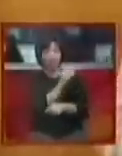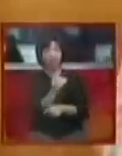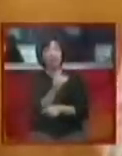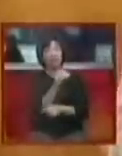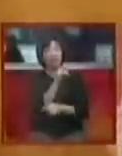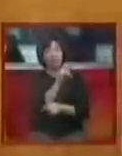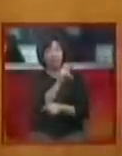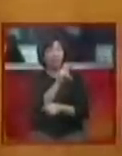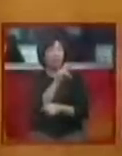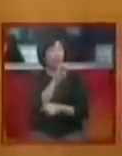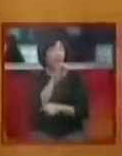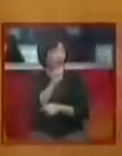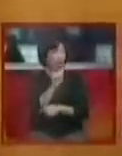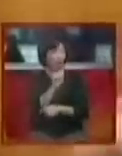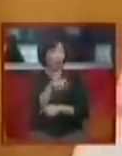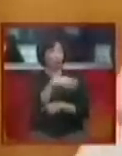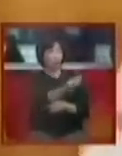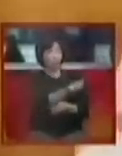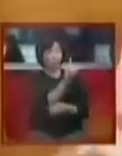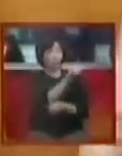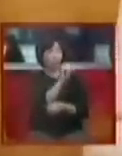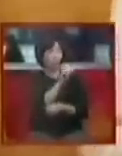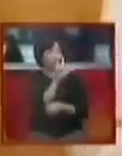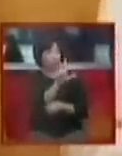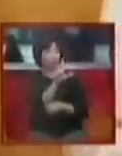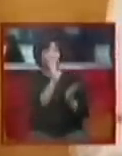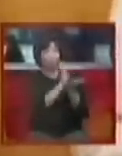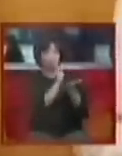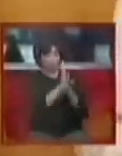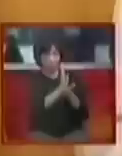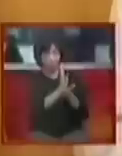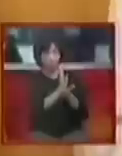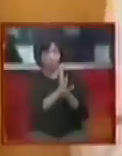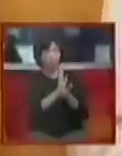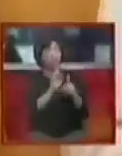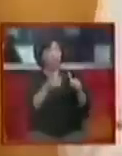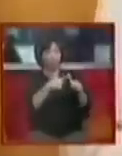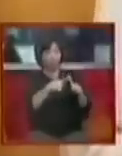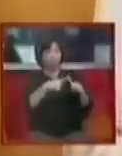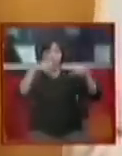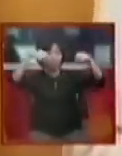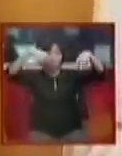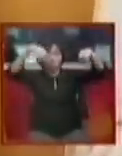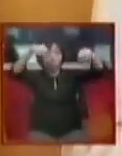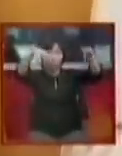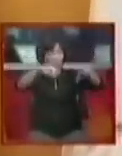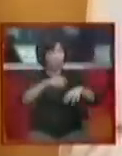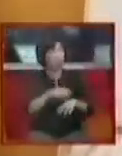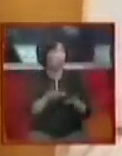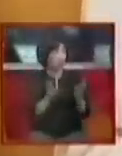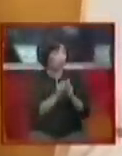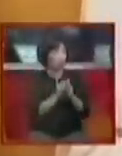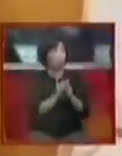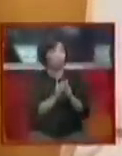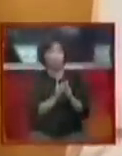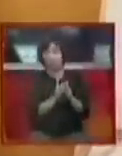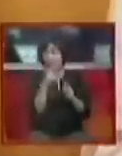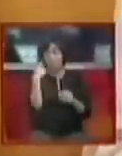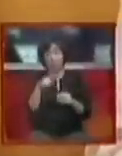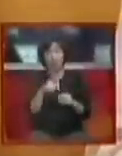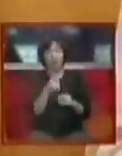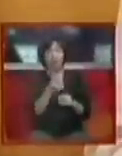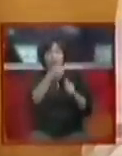tayo ng 1.3 billion pesos para pailawan ang unang target na 1,300 sityos sa presyong 1 milyong